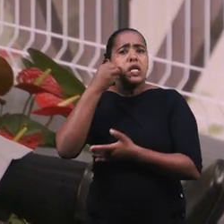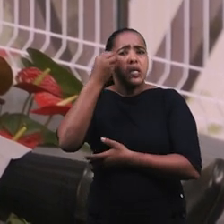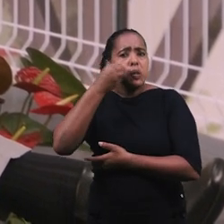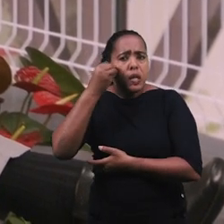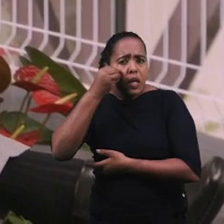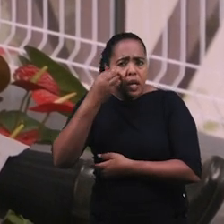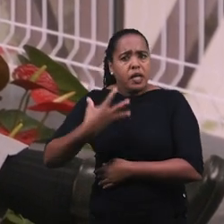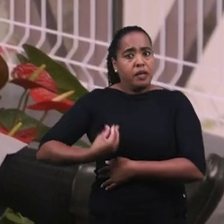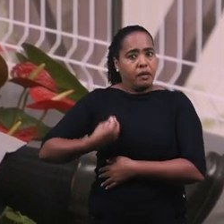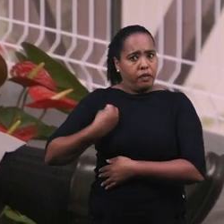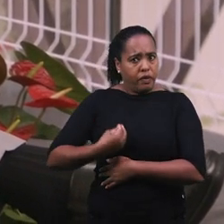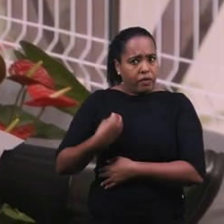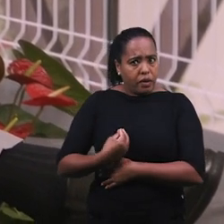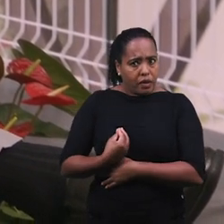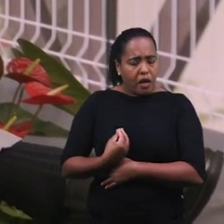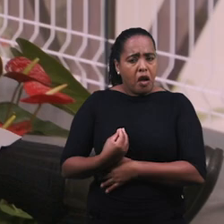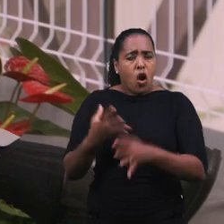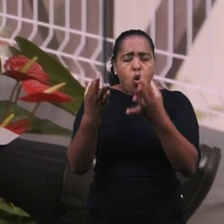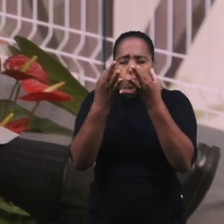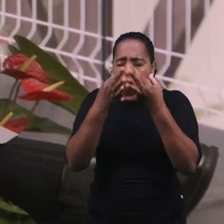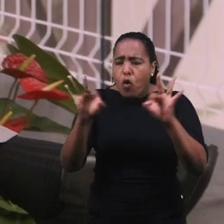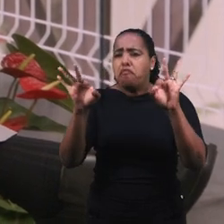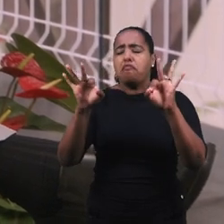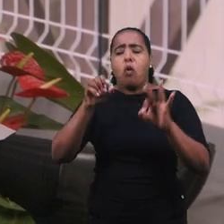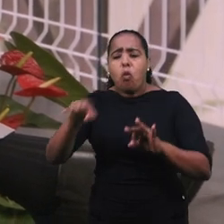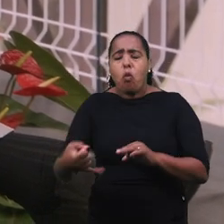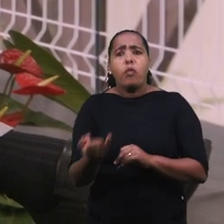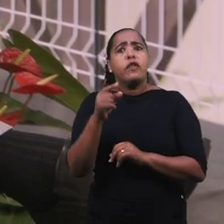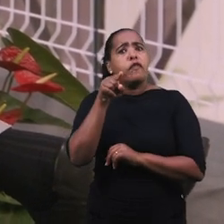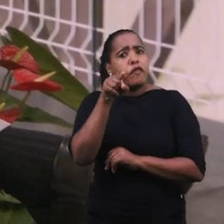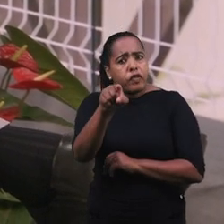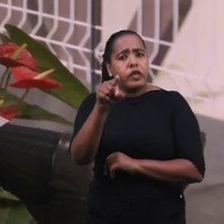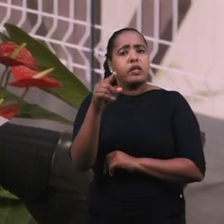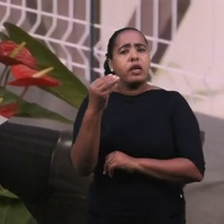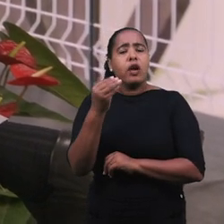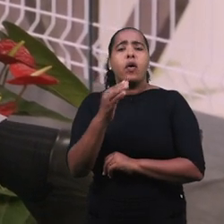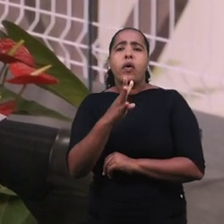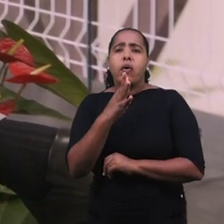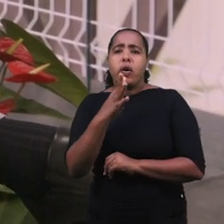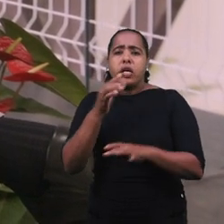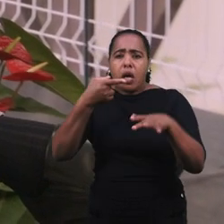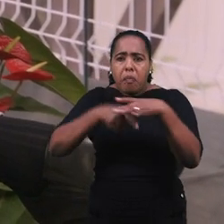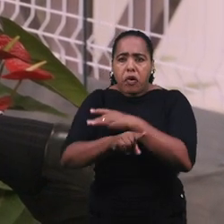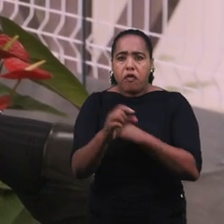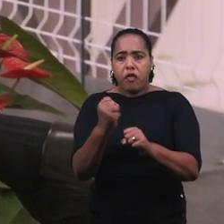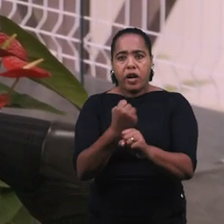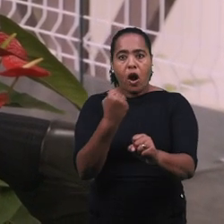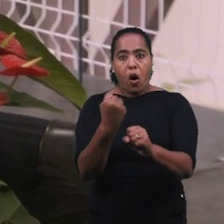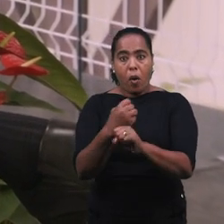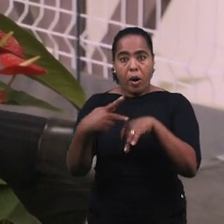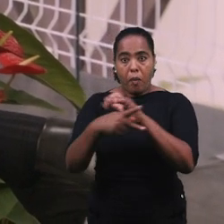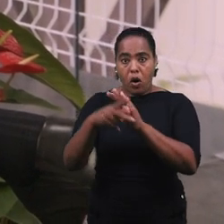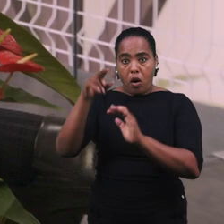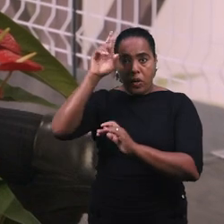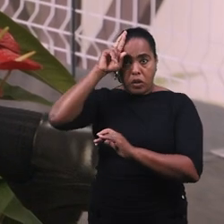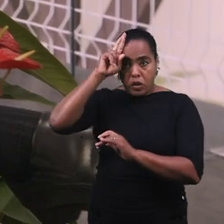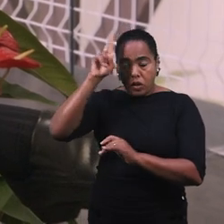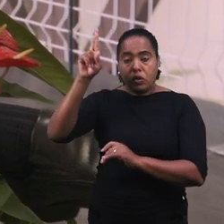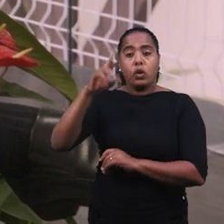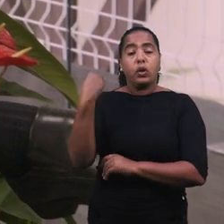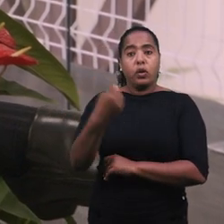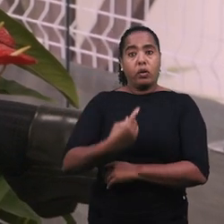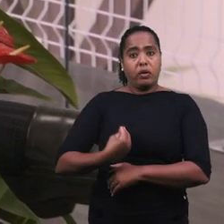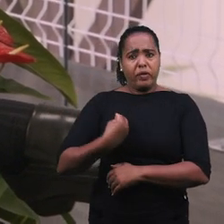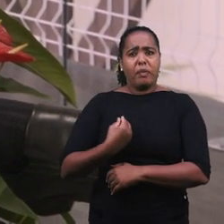vivons. Celle-là est une excellente opportunité afin de connaître l'œuvre